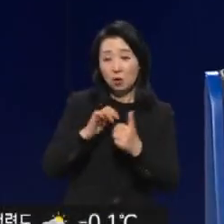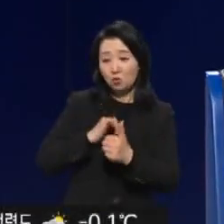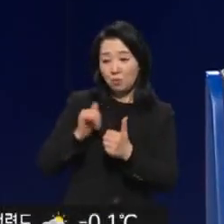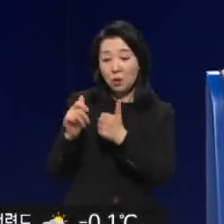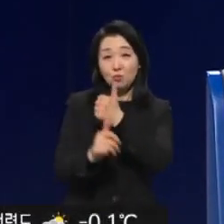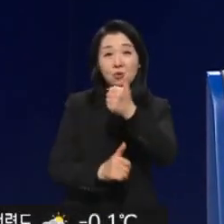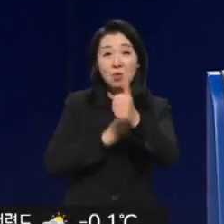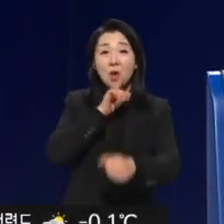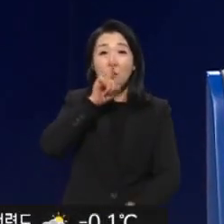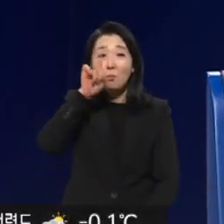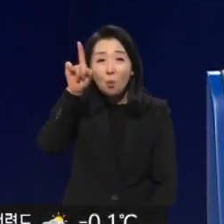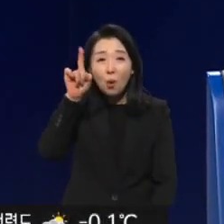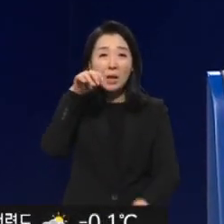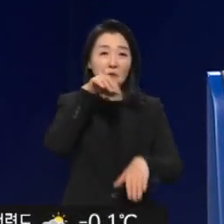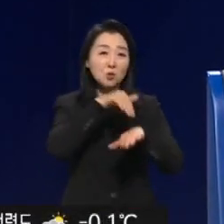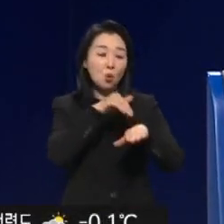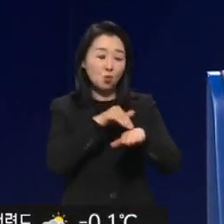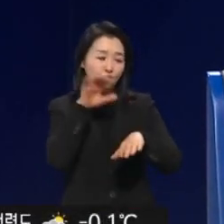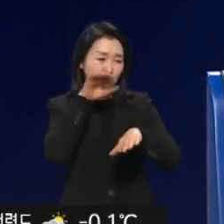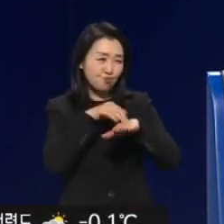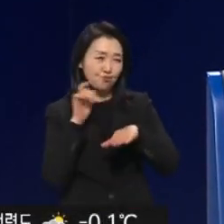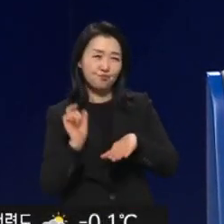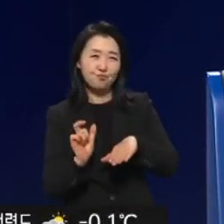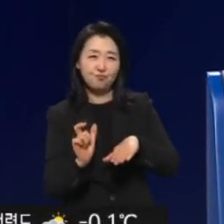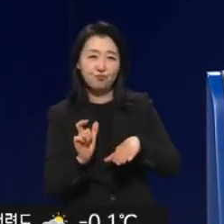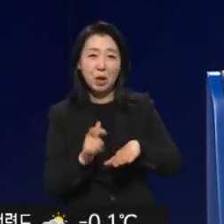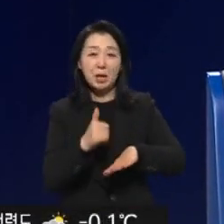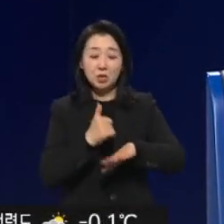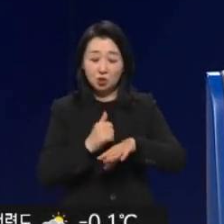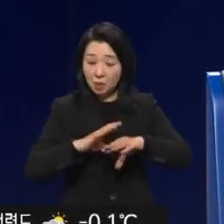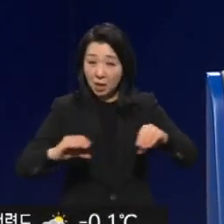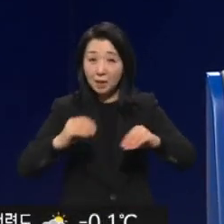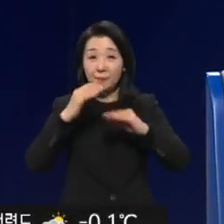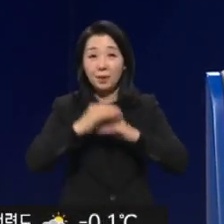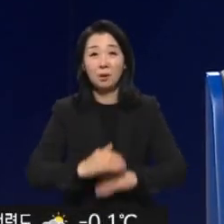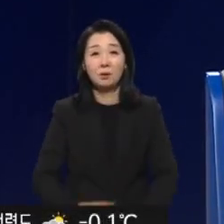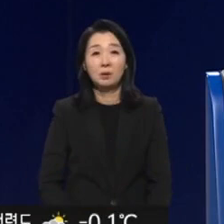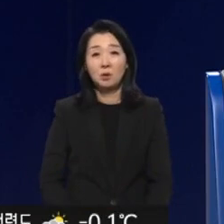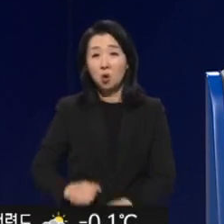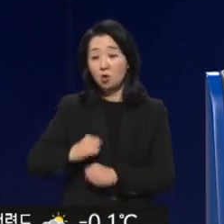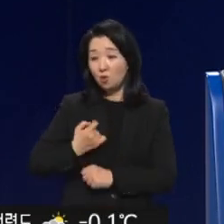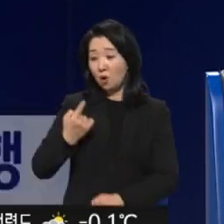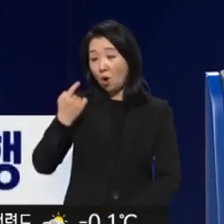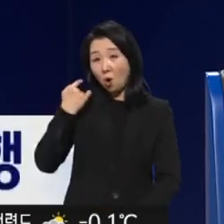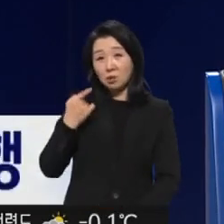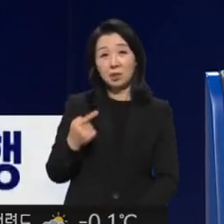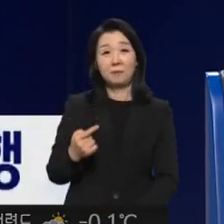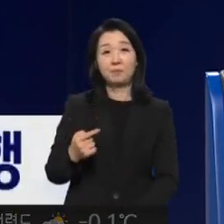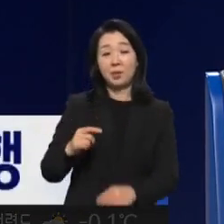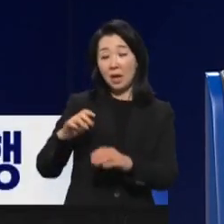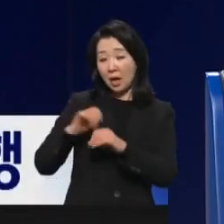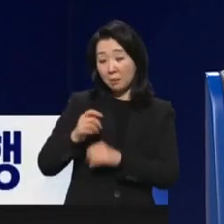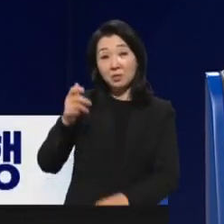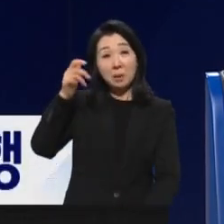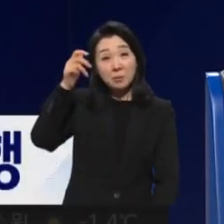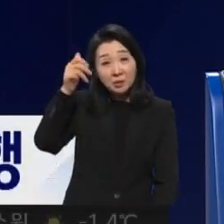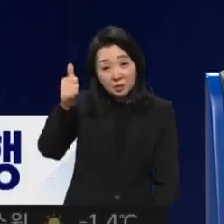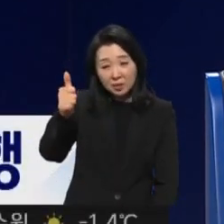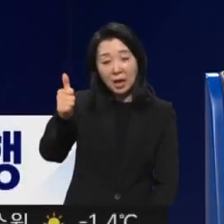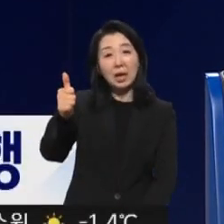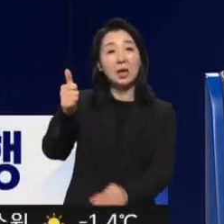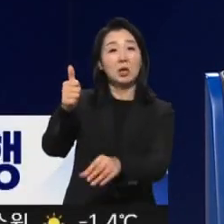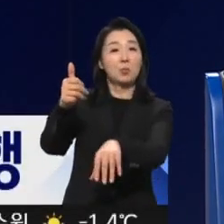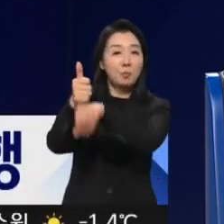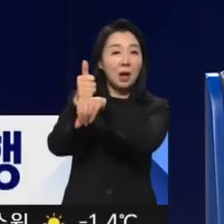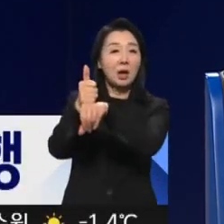대응 실전 교육과 훈련 강화 등 후속 조처에 담긴 내용인데요. 군은 어제 김승경 합참의장 주관으로 이번 침범